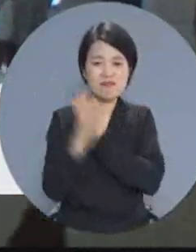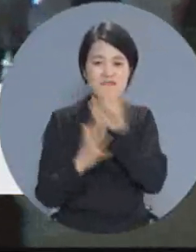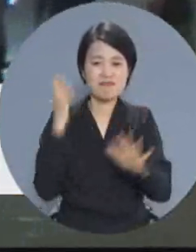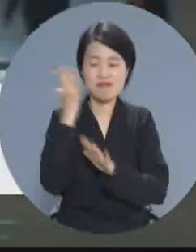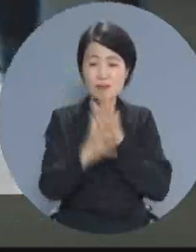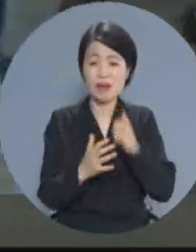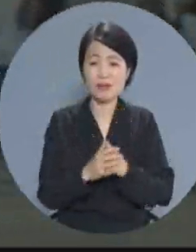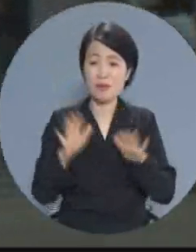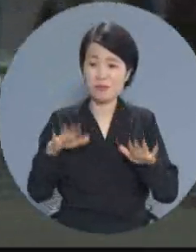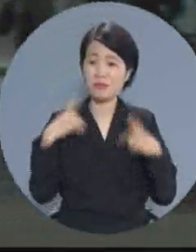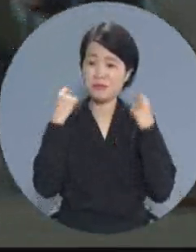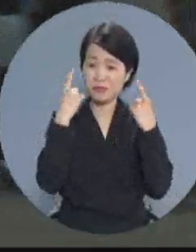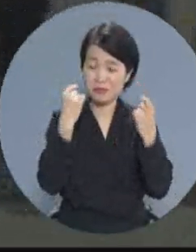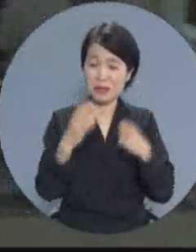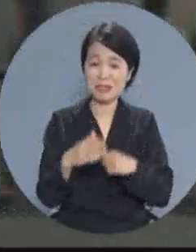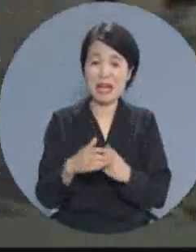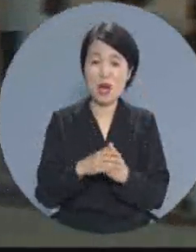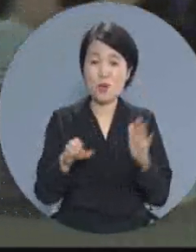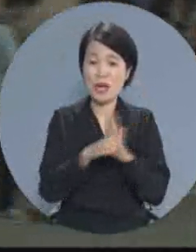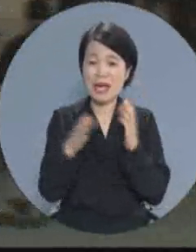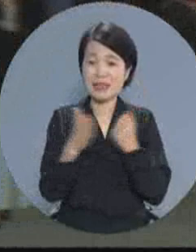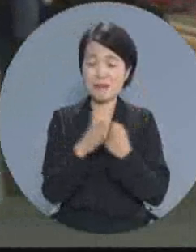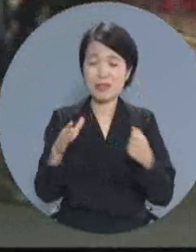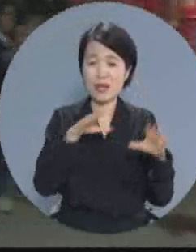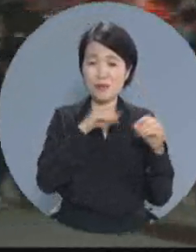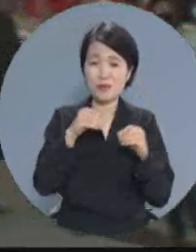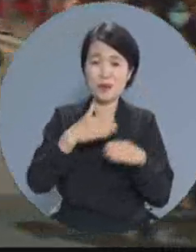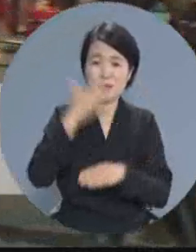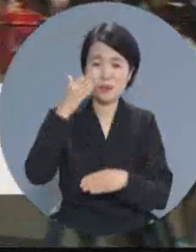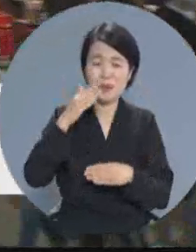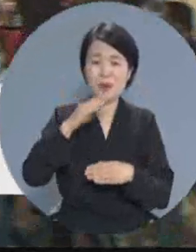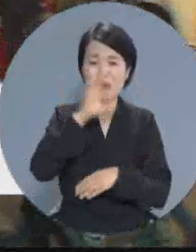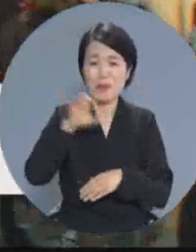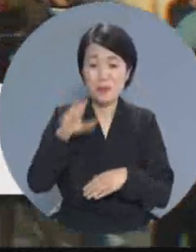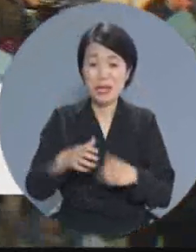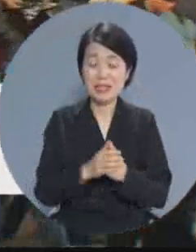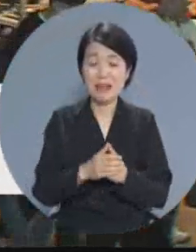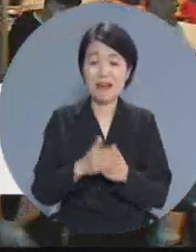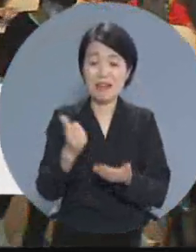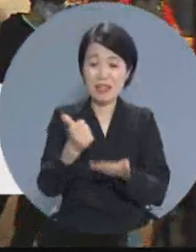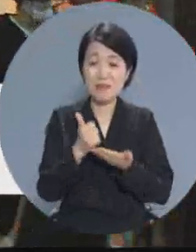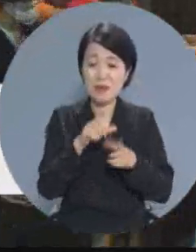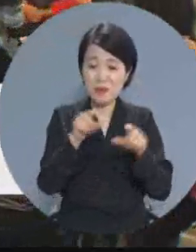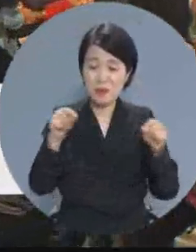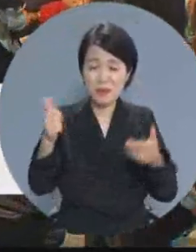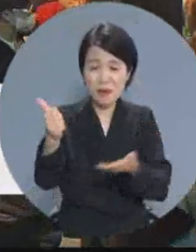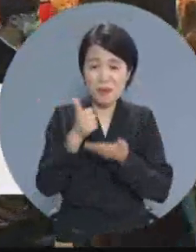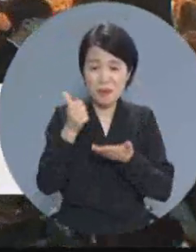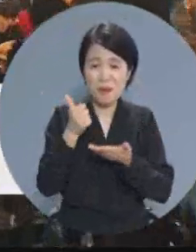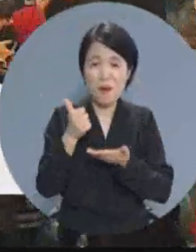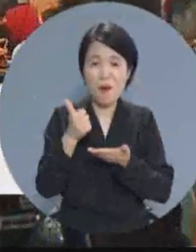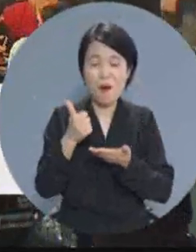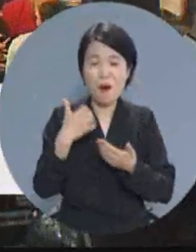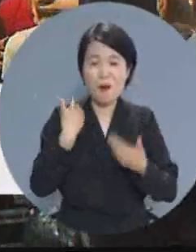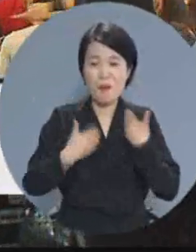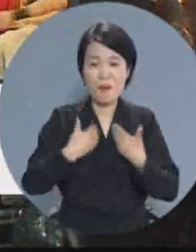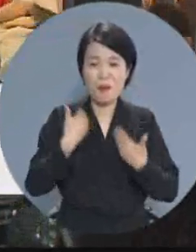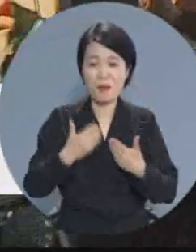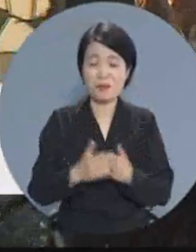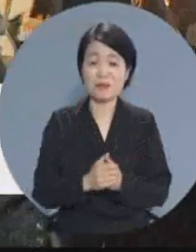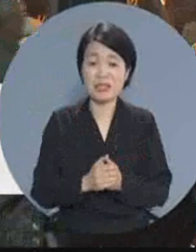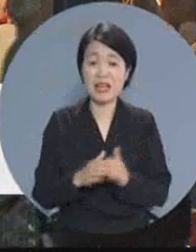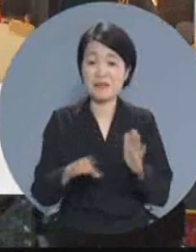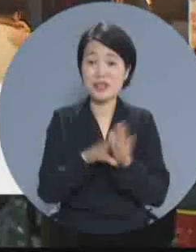않은데요. 코로나로 영업 중단과 재개를 반복했던 낭만포차도 오늘만큼은 밀려오는 손님들을 받느라 여념이 없습니다.